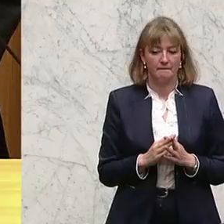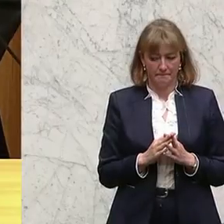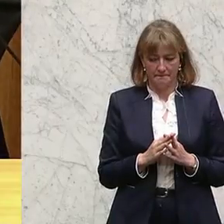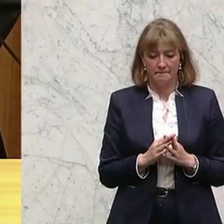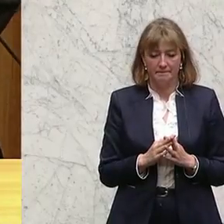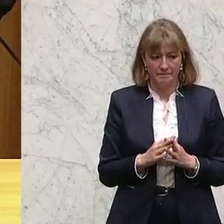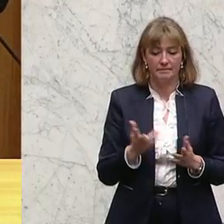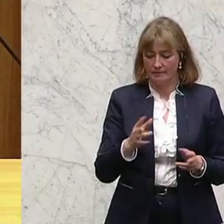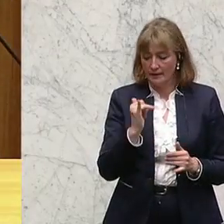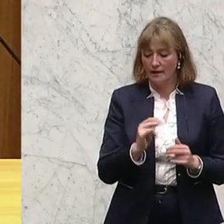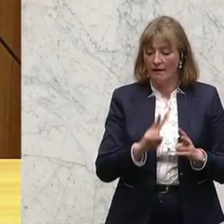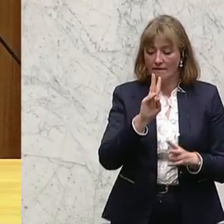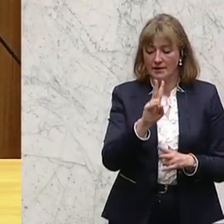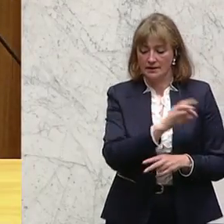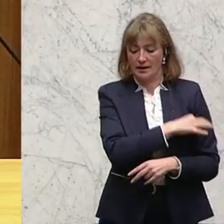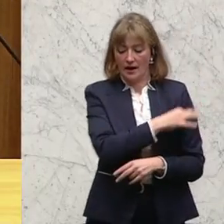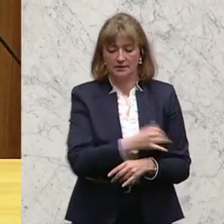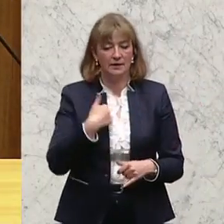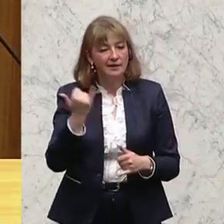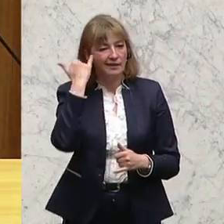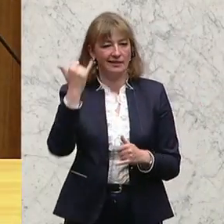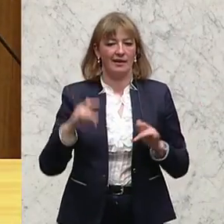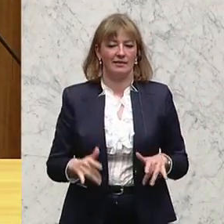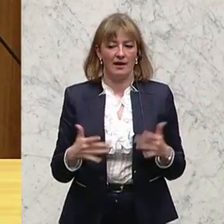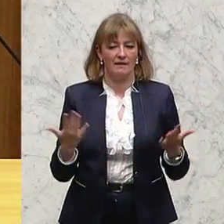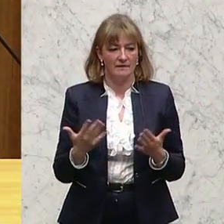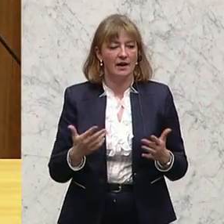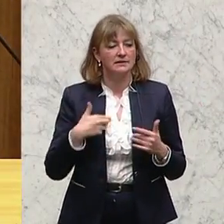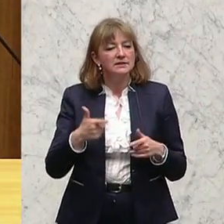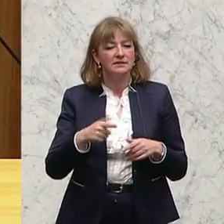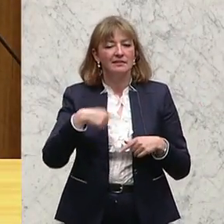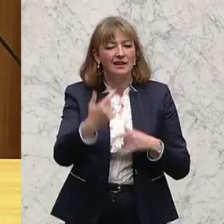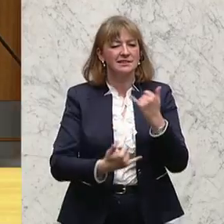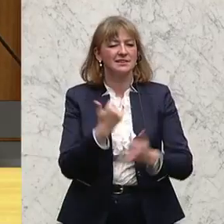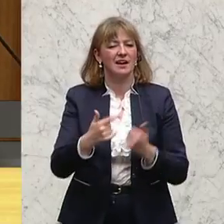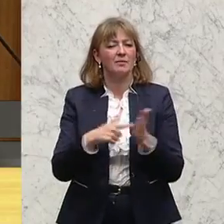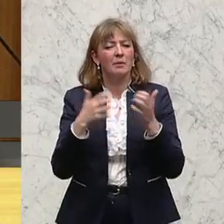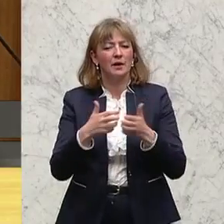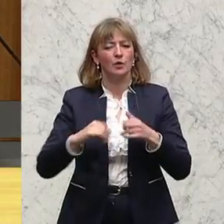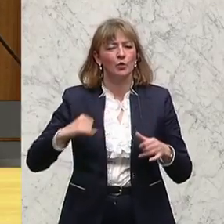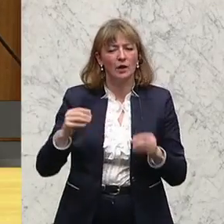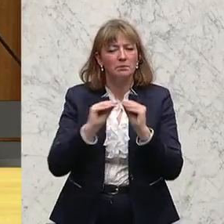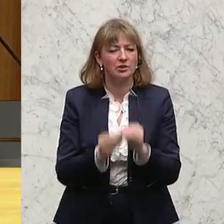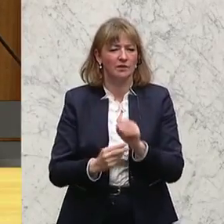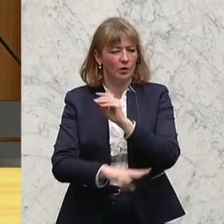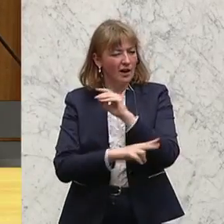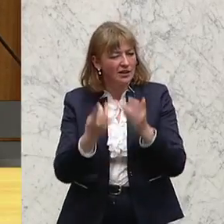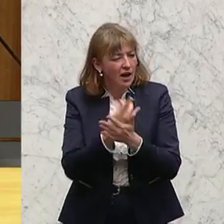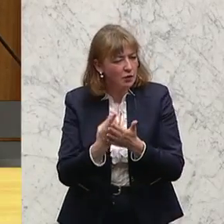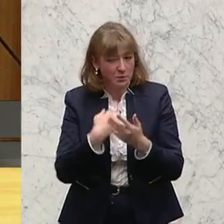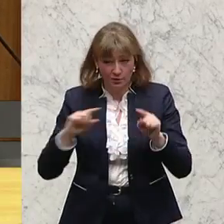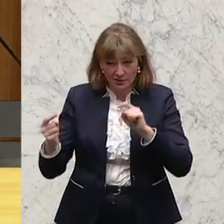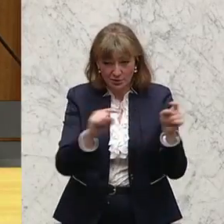Herr Vizekanzler, hätte ich eine Anregung. Wenn wir nächstes Jahr diesen Bericht zur Jugendbeschäftigung und Lehrlingsausbildung